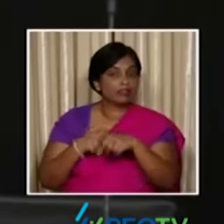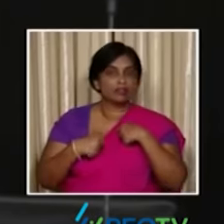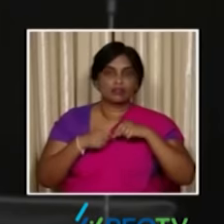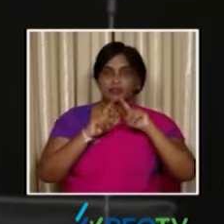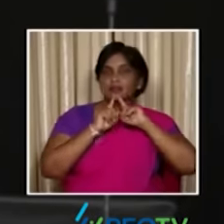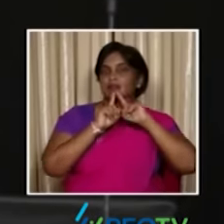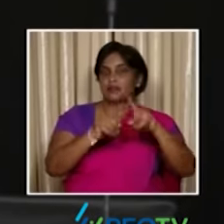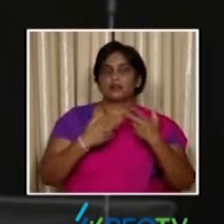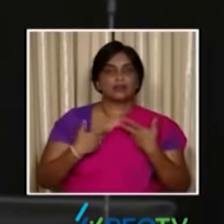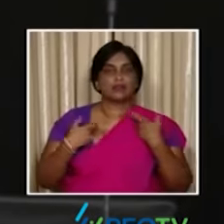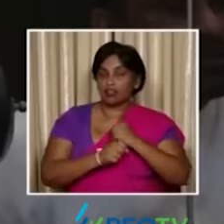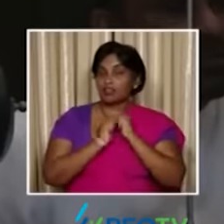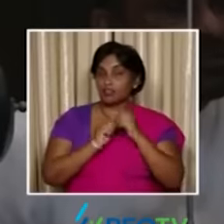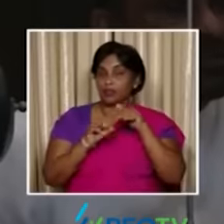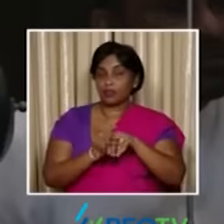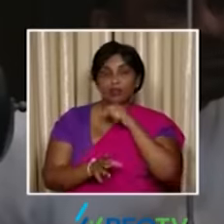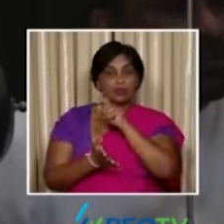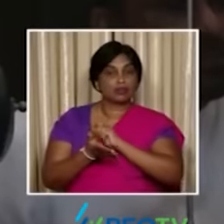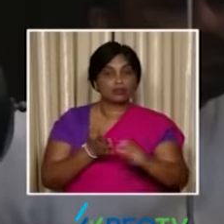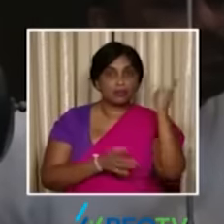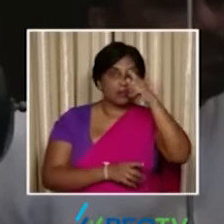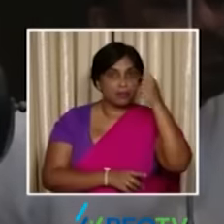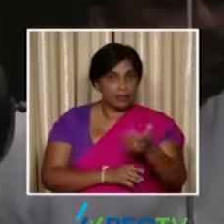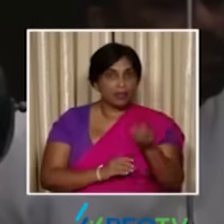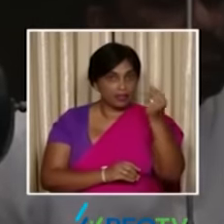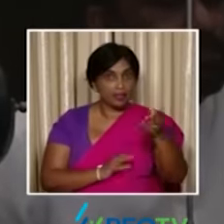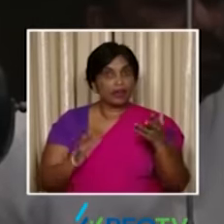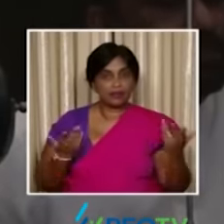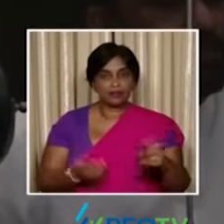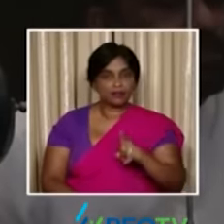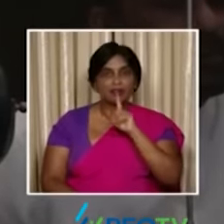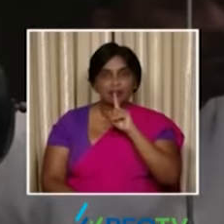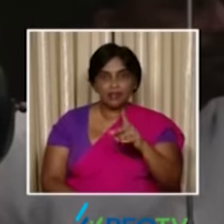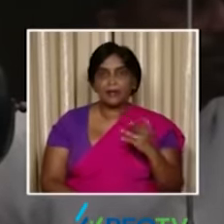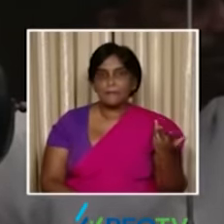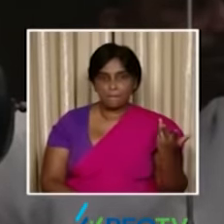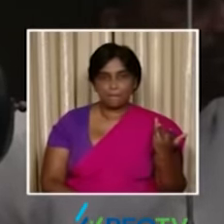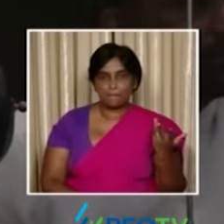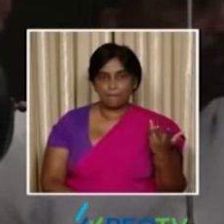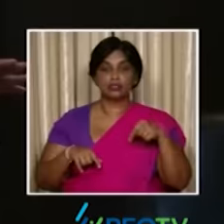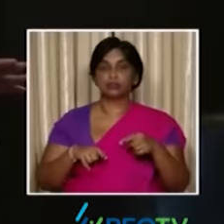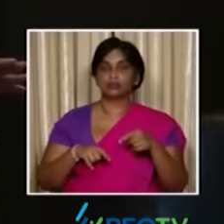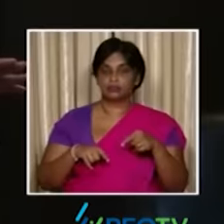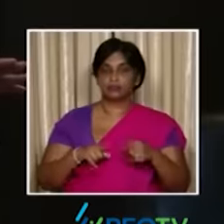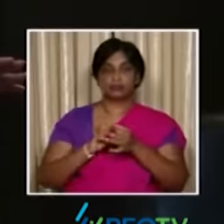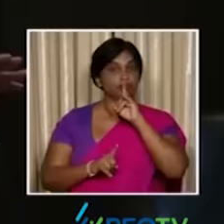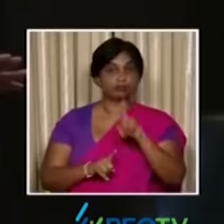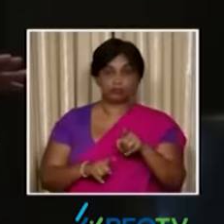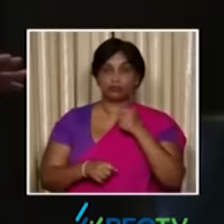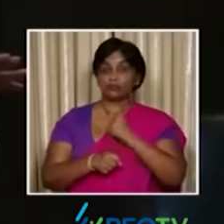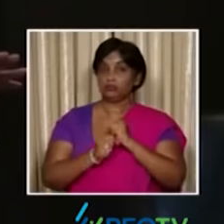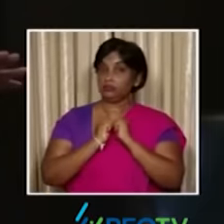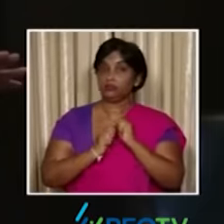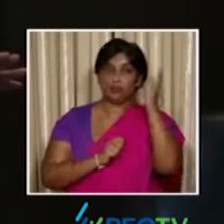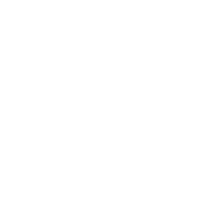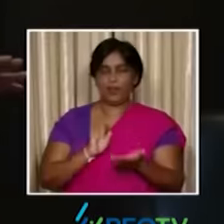සභාවට කියන්නත්ද මම කියන්න දන්නෙත් නැහැ. විශ්‍රාම වැටුප් දෙනවද නැද්ද කියන එක ඔබතුමාට කියා ගන්න බැරි වීම පිළිබඳ මම දුක් වෙනවා. ජනාධිපතිතුමා කියලා දෙනවා රාජ්‍ය